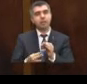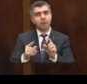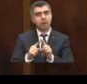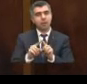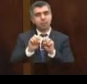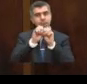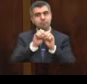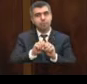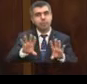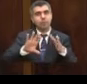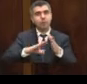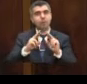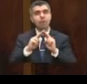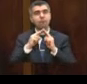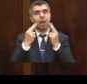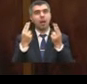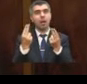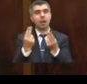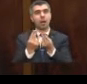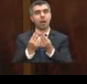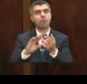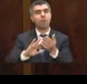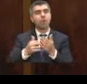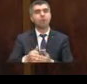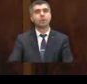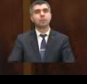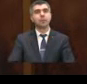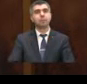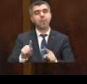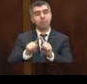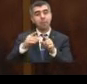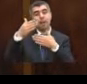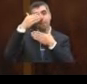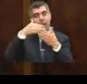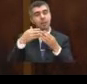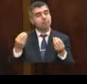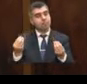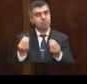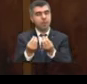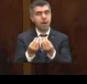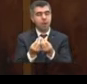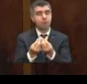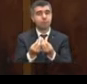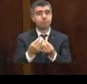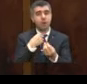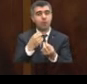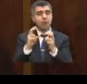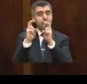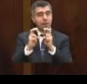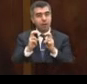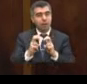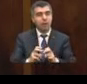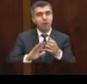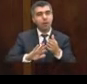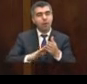وبائية ضربت جميع بلدان العالم ومن بينها المغرب، وخلفت آثار وتداعيات كارثية